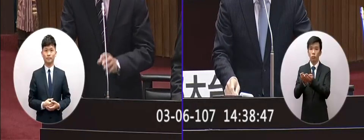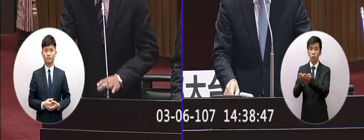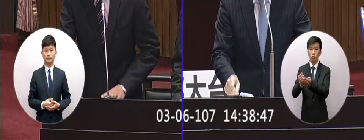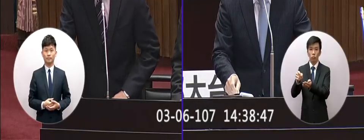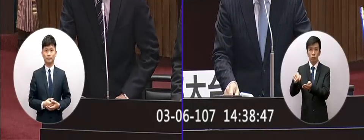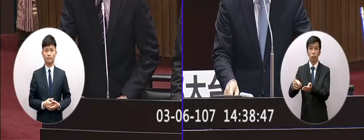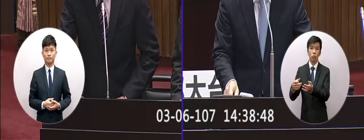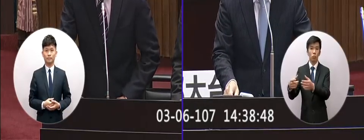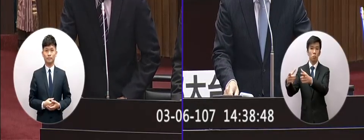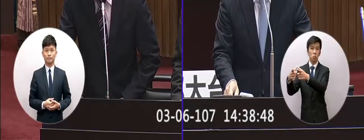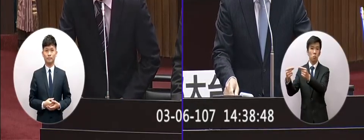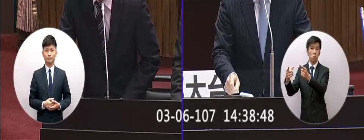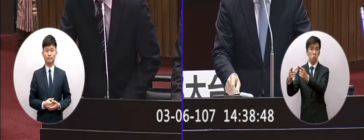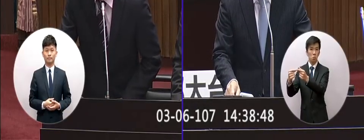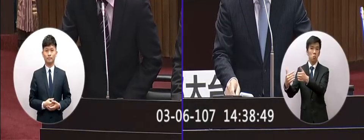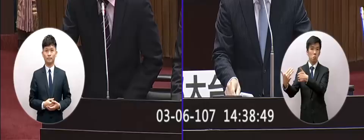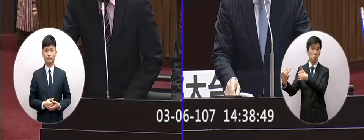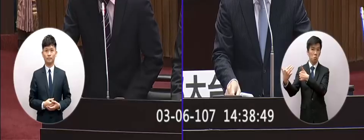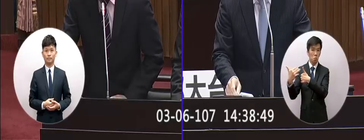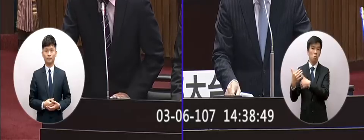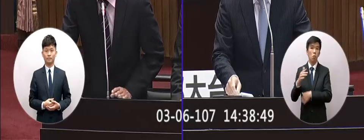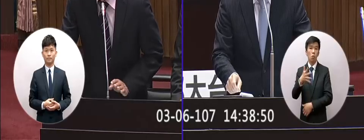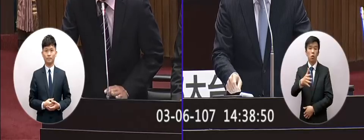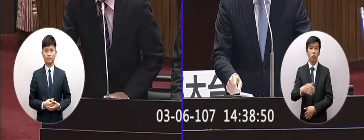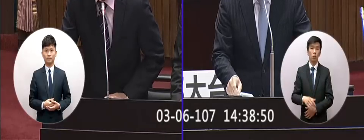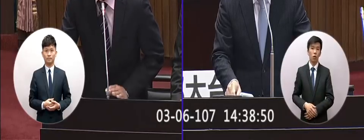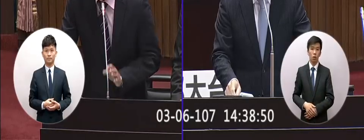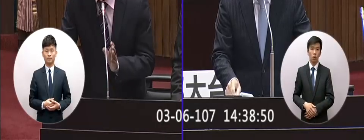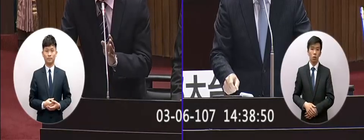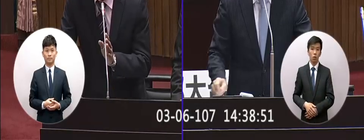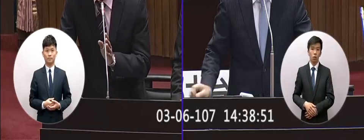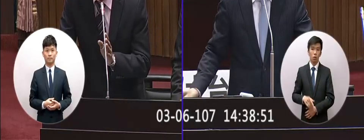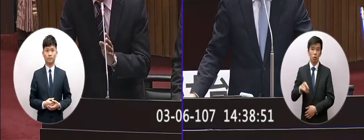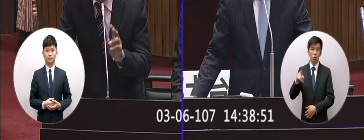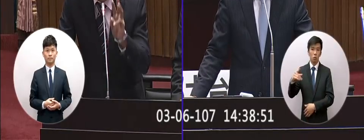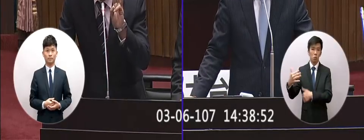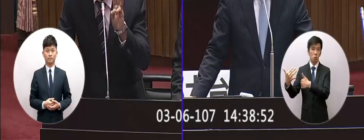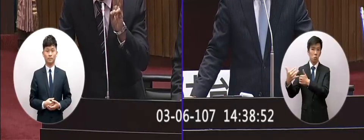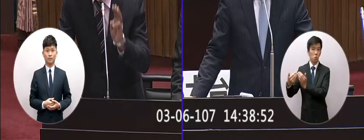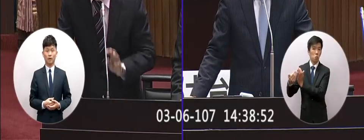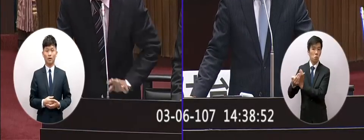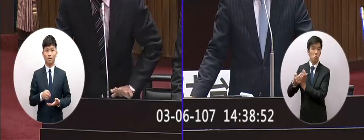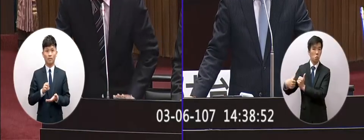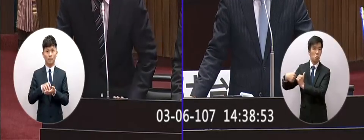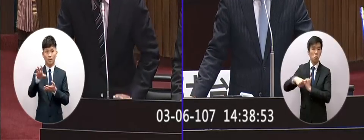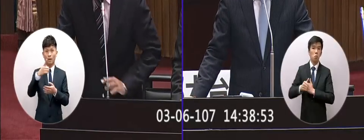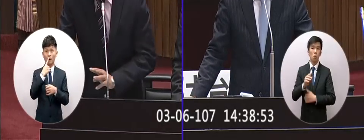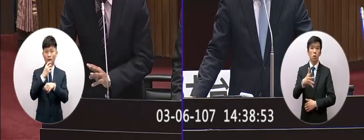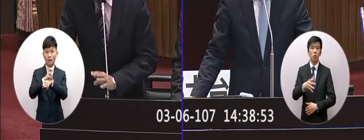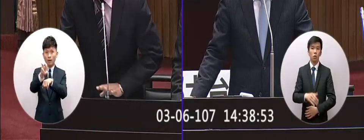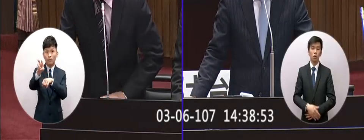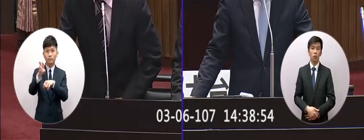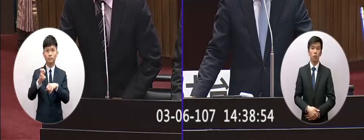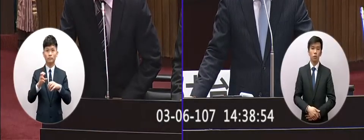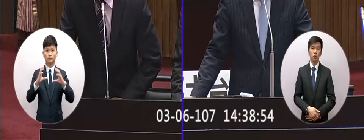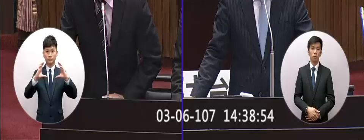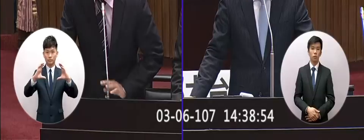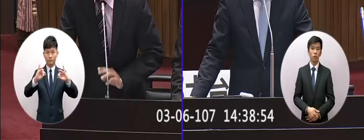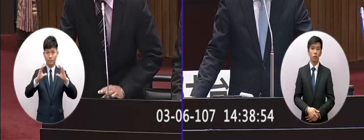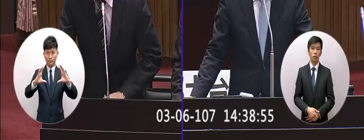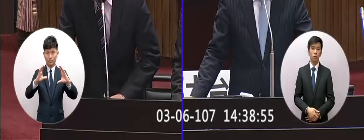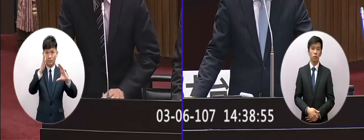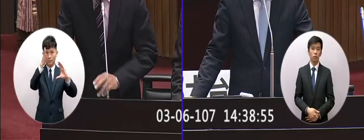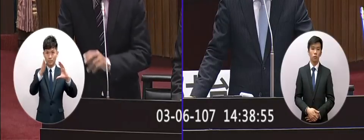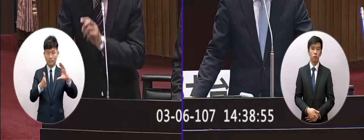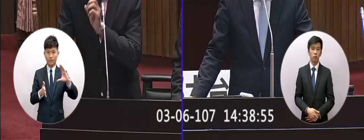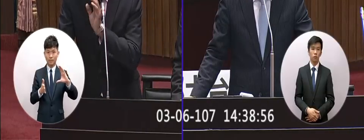要承受这样子他过度执法的行为？ 报告30秒。东半球28号